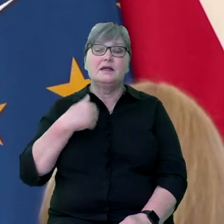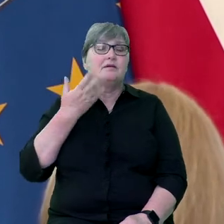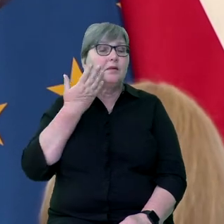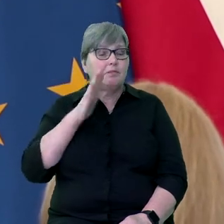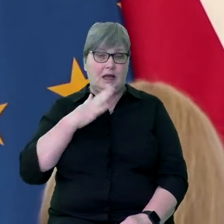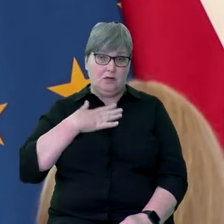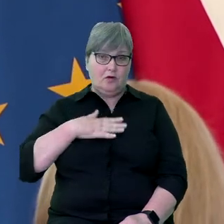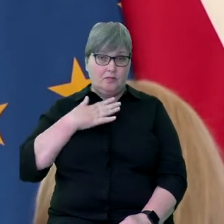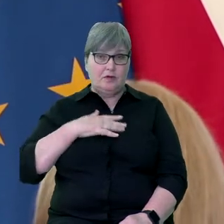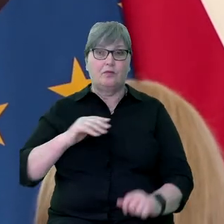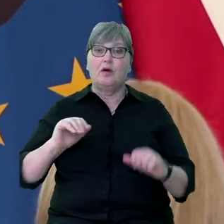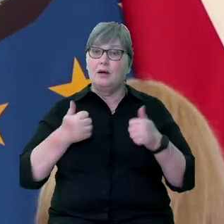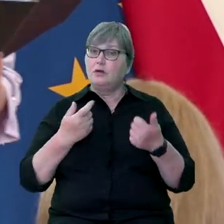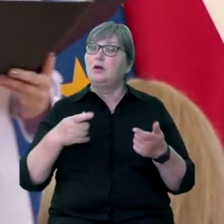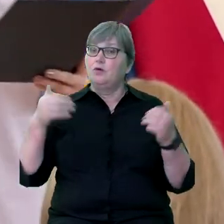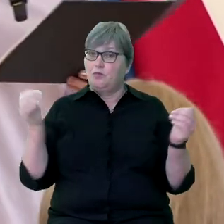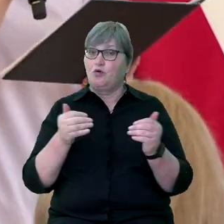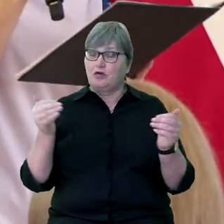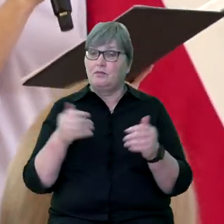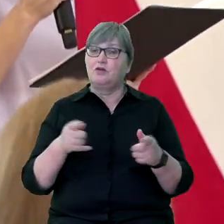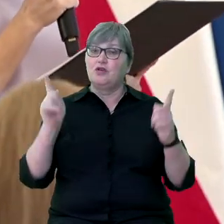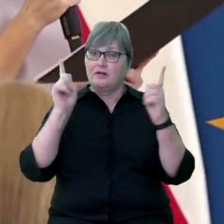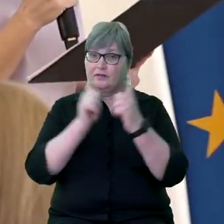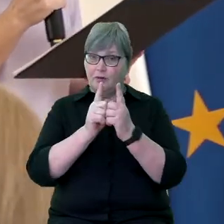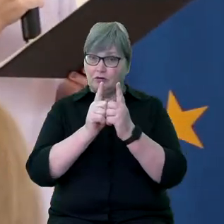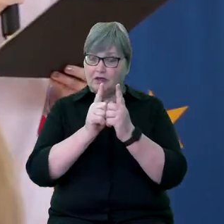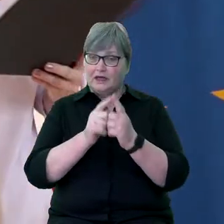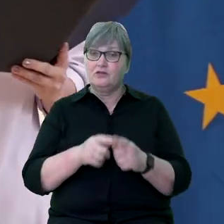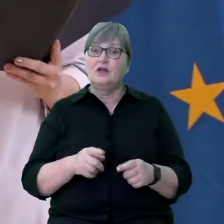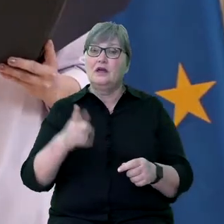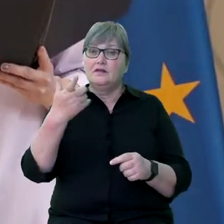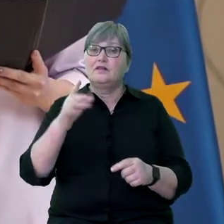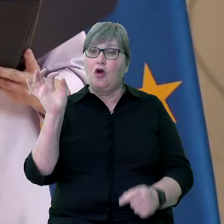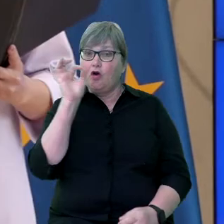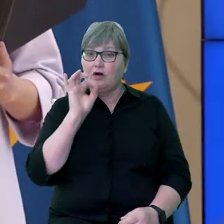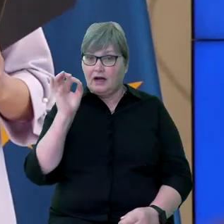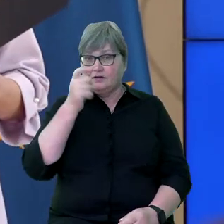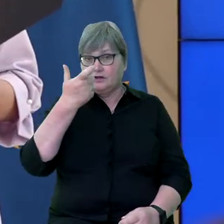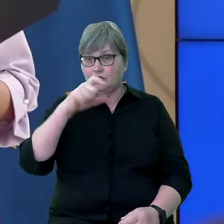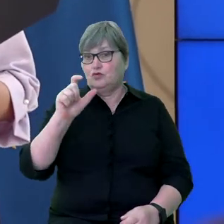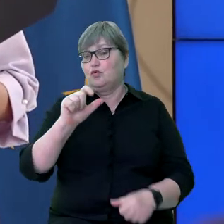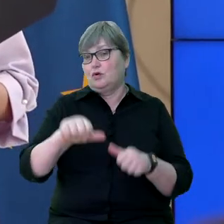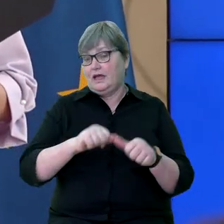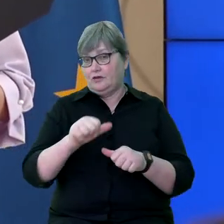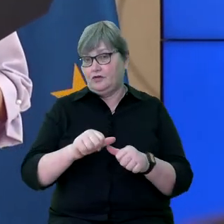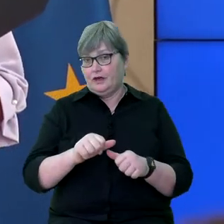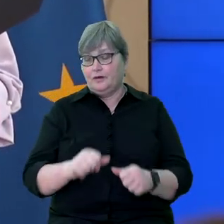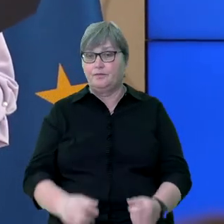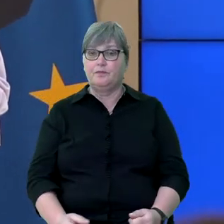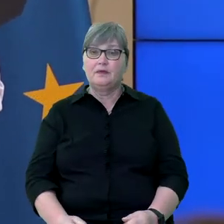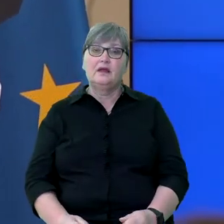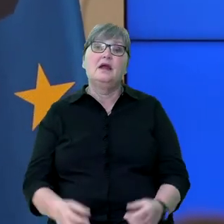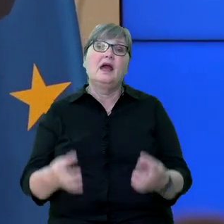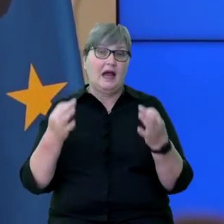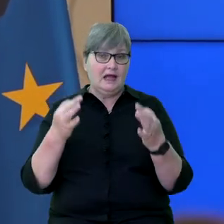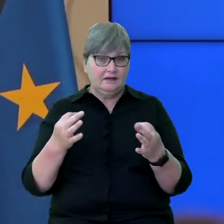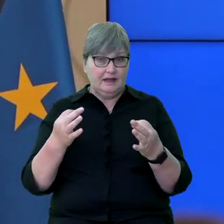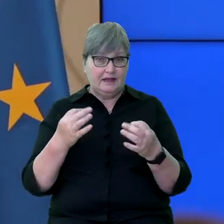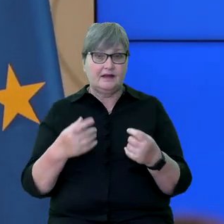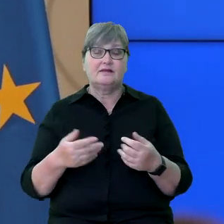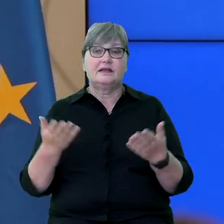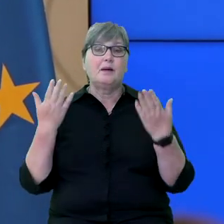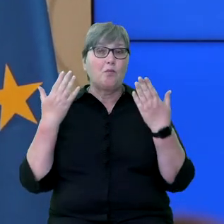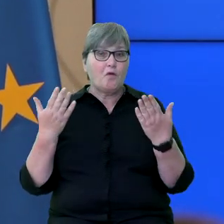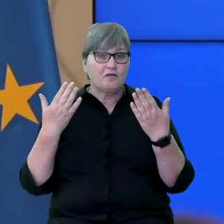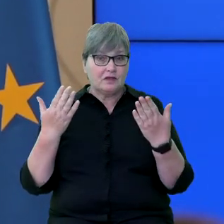możemy się spotkać i uczcić tę ważną chwilę, ważną rocznicę. A na wystąpienie powitalne zapraszam